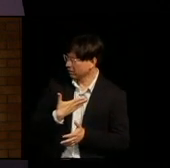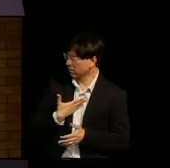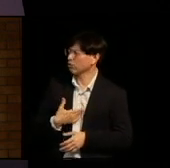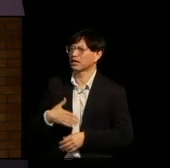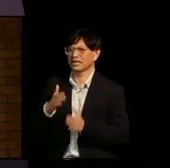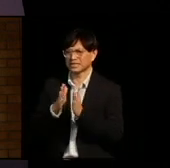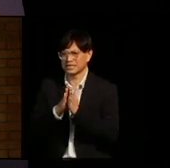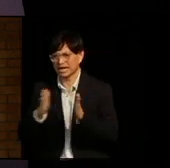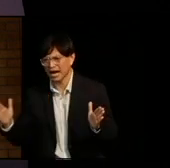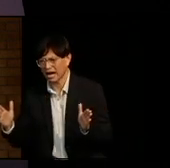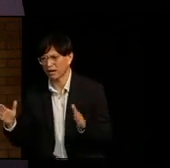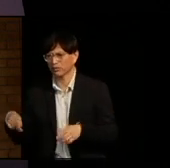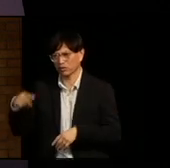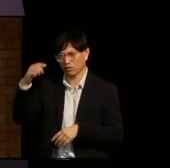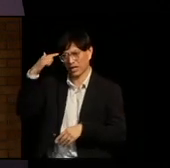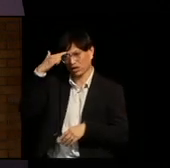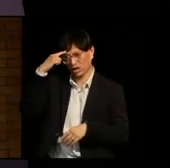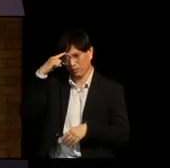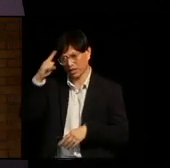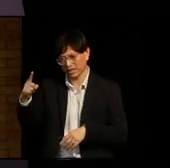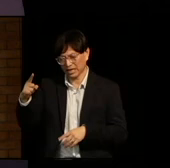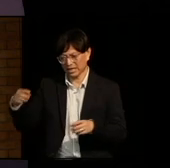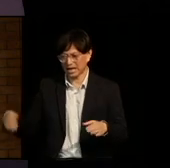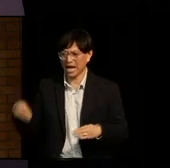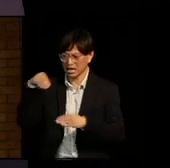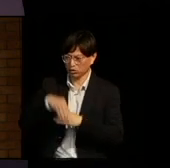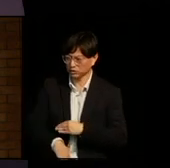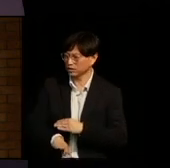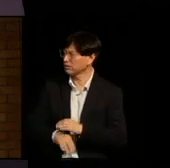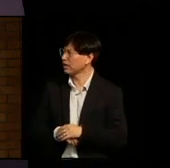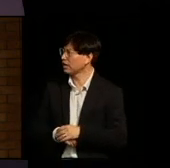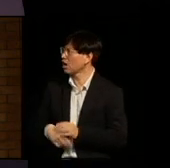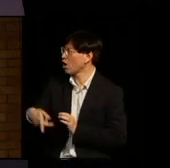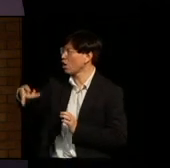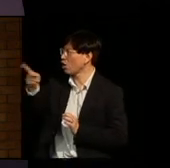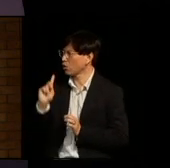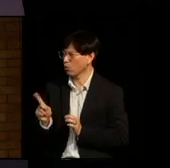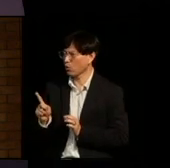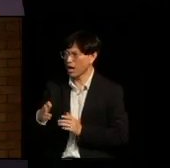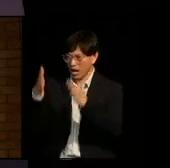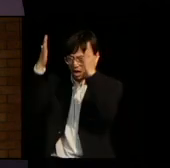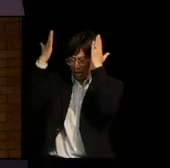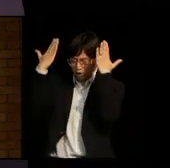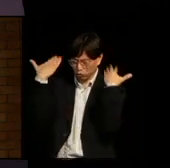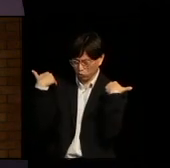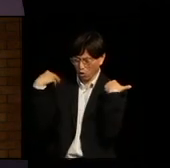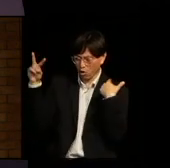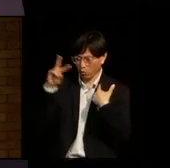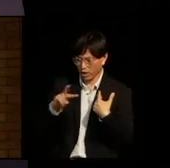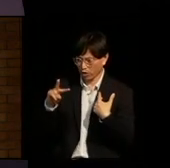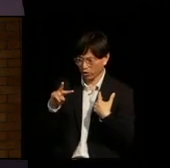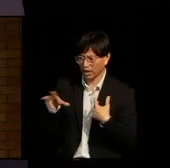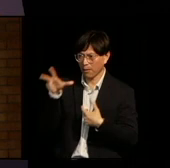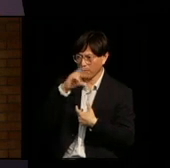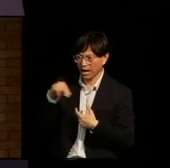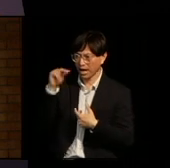aprono verso quest'altra una mentalità inclusiva quella che suar Veronica parlava di terza postura quella